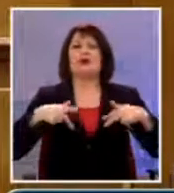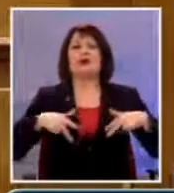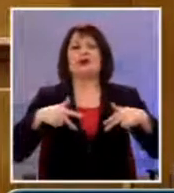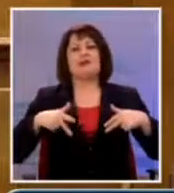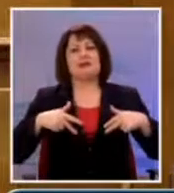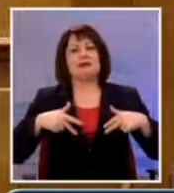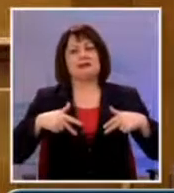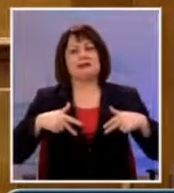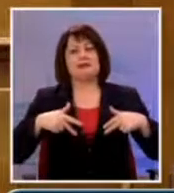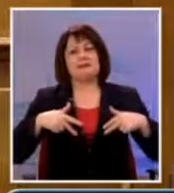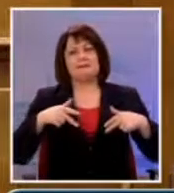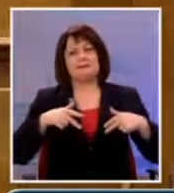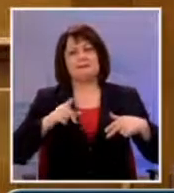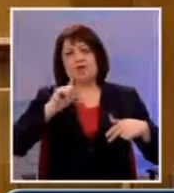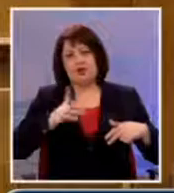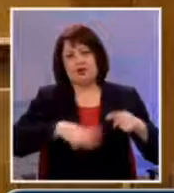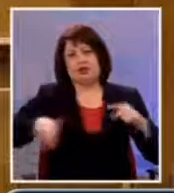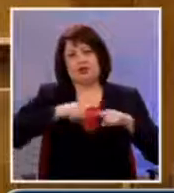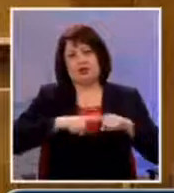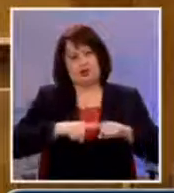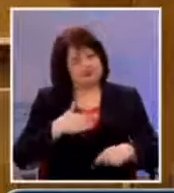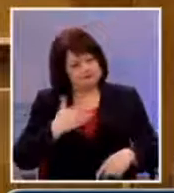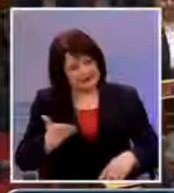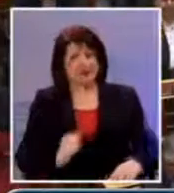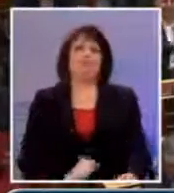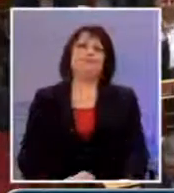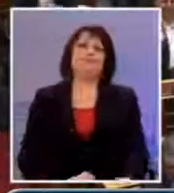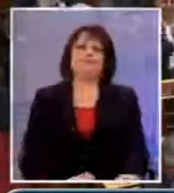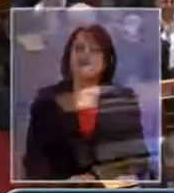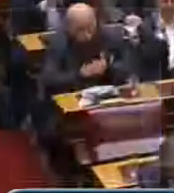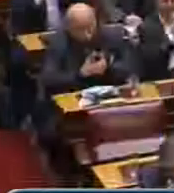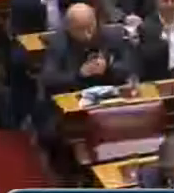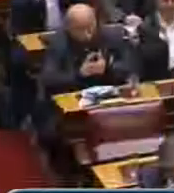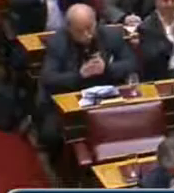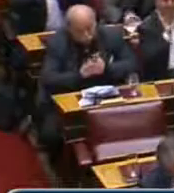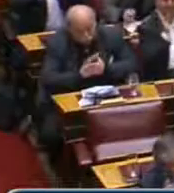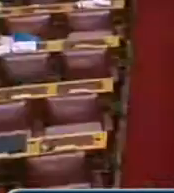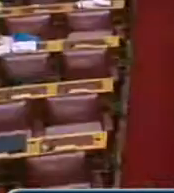που έχει πάρει εκτός των άλλων και τέτοια εντολή από τον ελληνικό λαό. Σας ευχαριστώ πολύ.